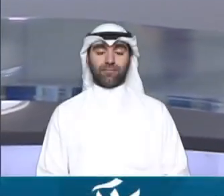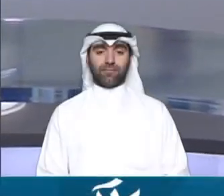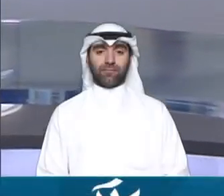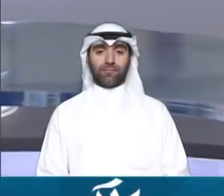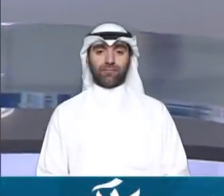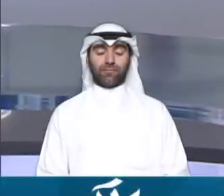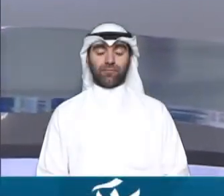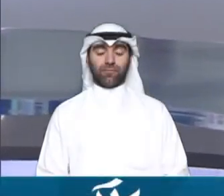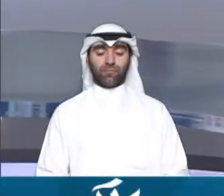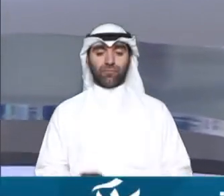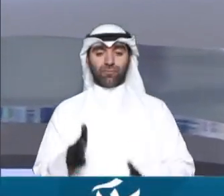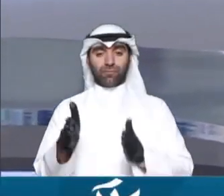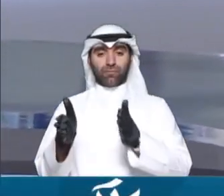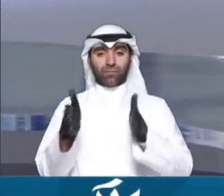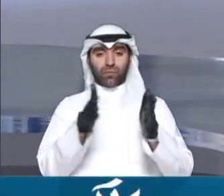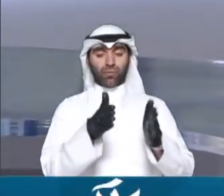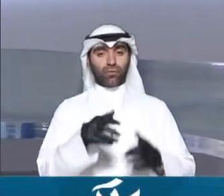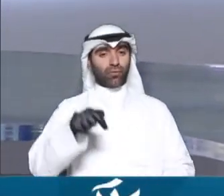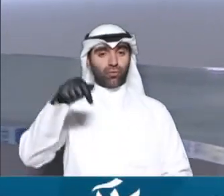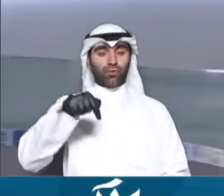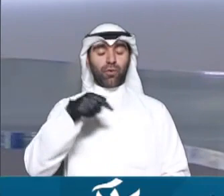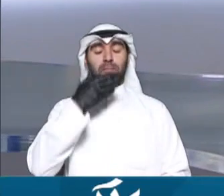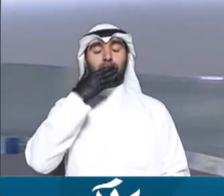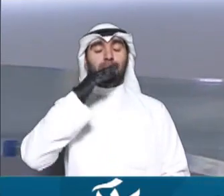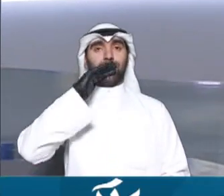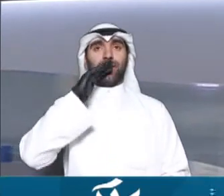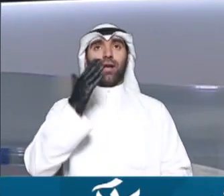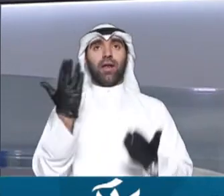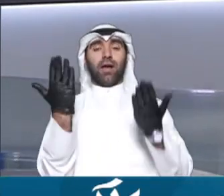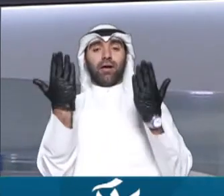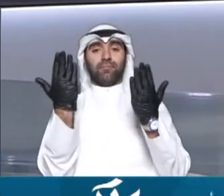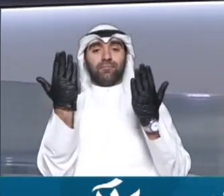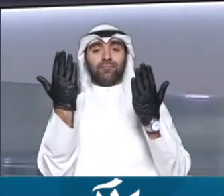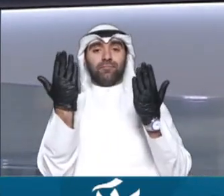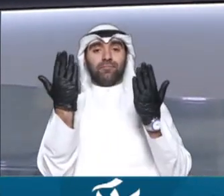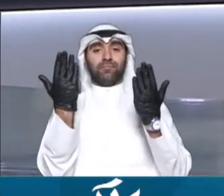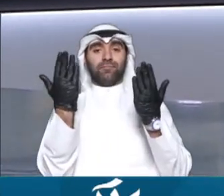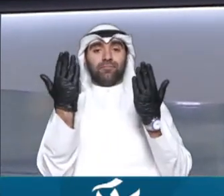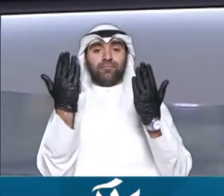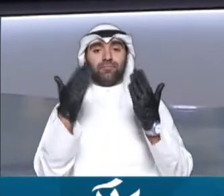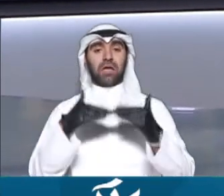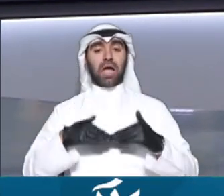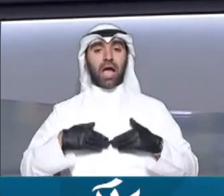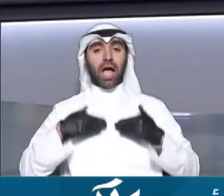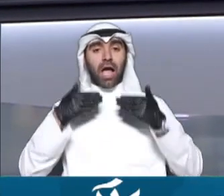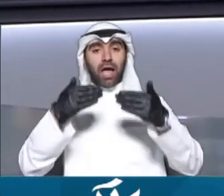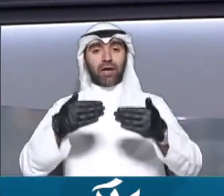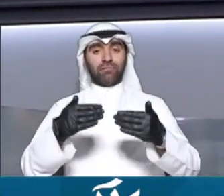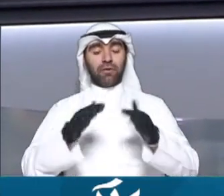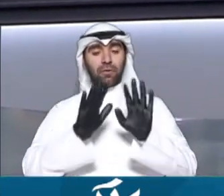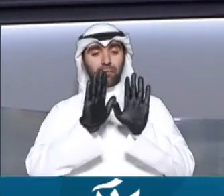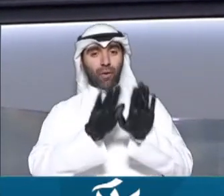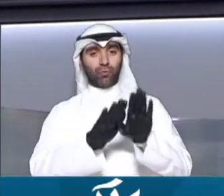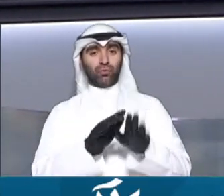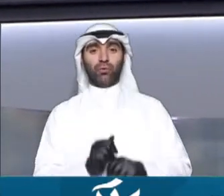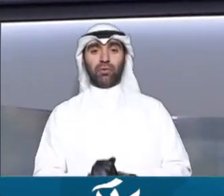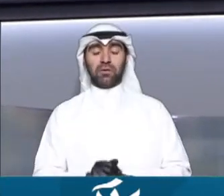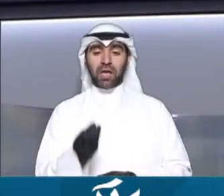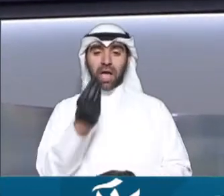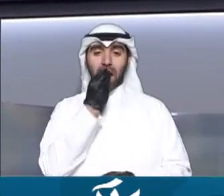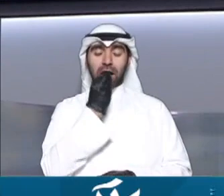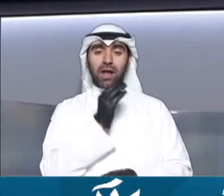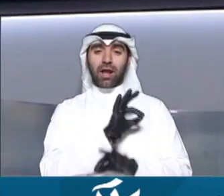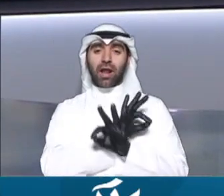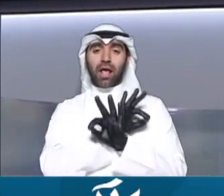اليوم الحمد لله رب العالمين وبفضل الله عز وجل الخير والأمن الغذائي متوفر، وأيضا يعني بكميات